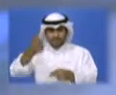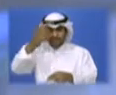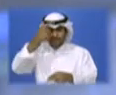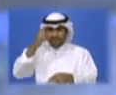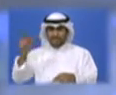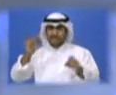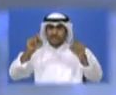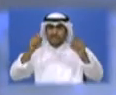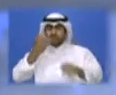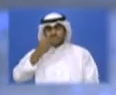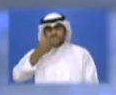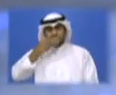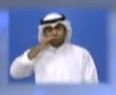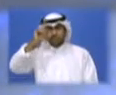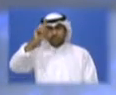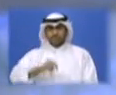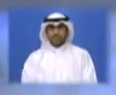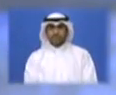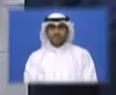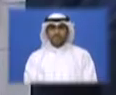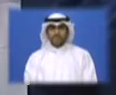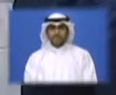التامة مع الجمهور.